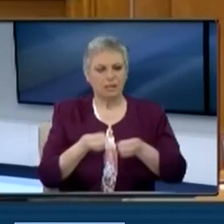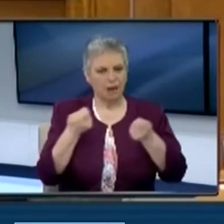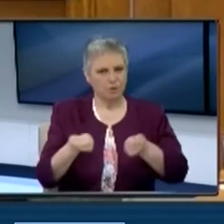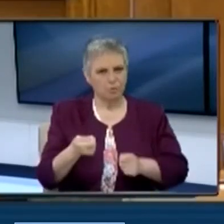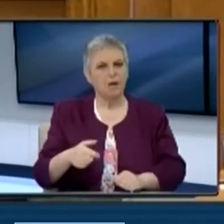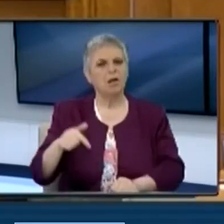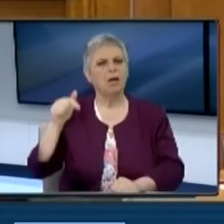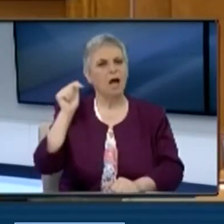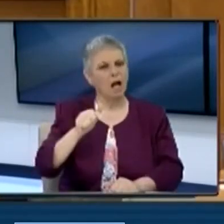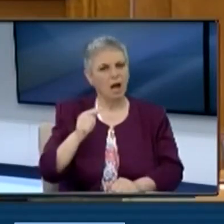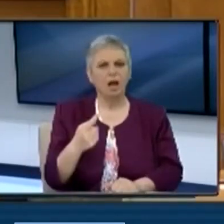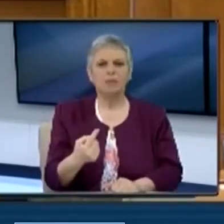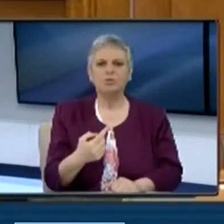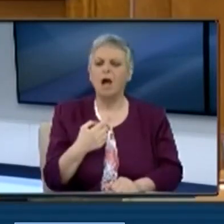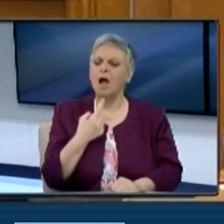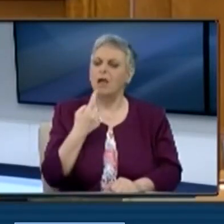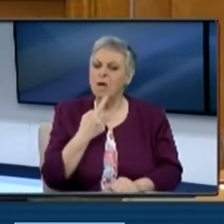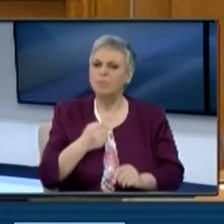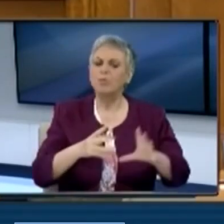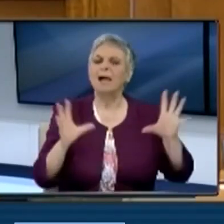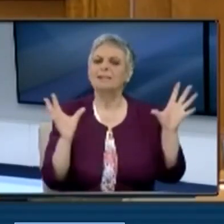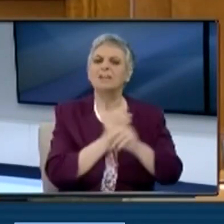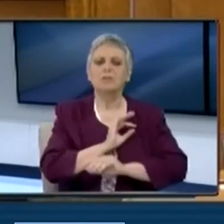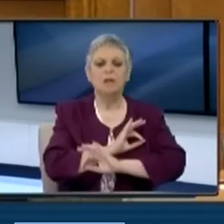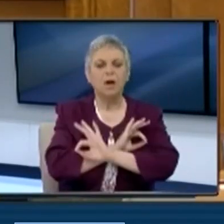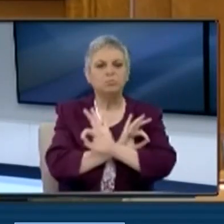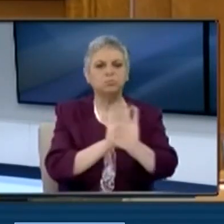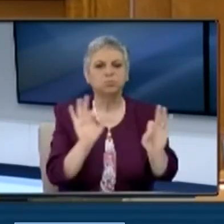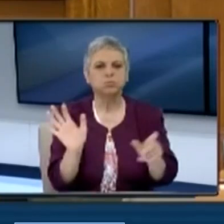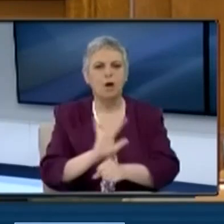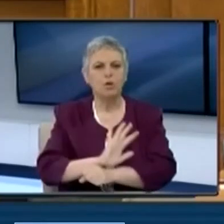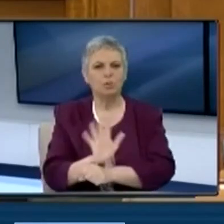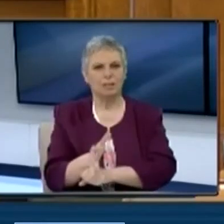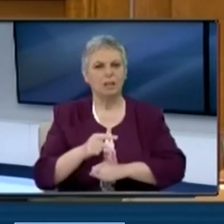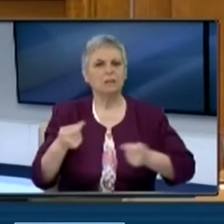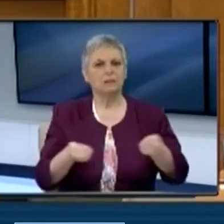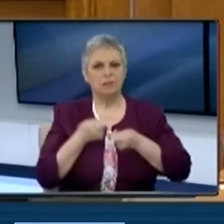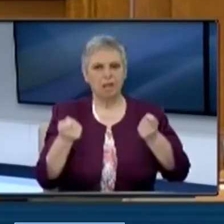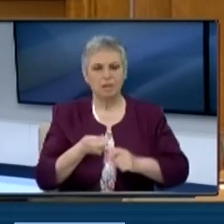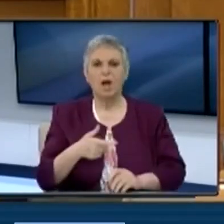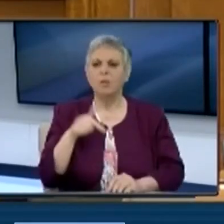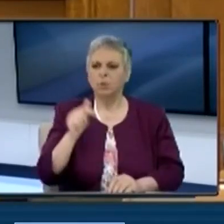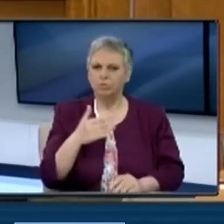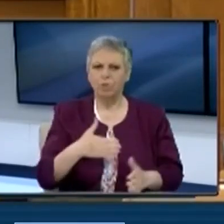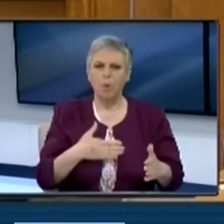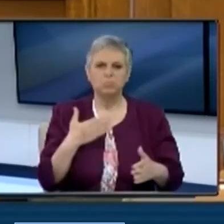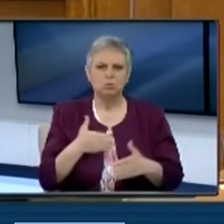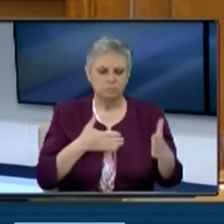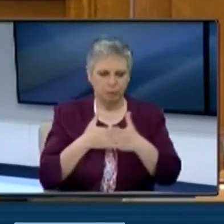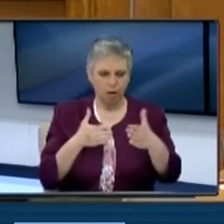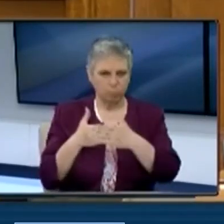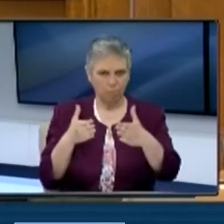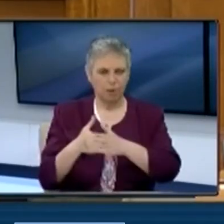μιλήσουμε και για τα καμπόματά σας στην πανδημία, τα κατορθώματά σας που βρισκόμαστε από φιάσκο σε φιάσκο και από αδιέξοδο σε αδιέξοδο